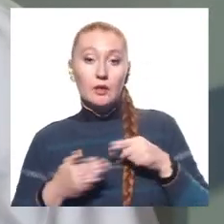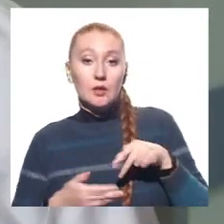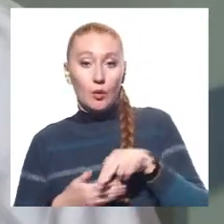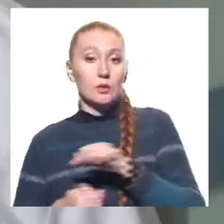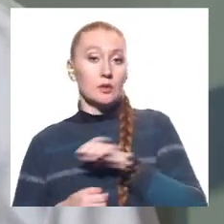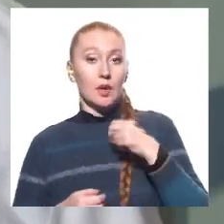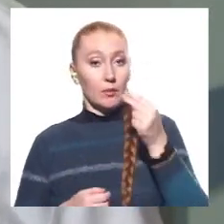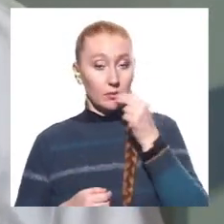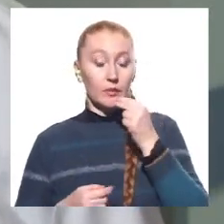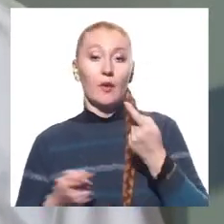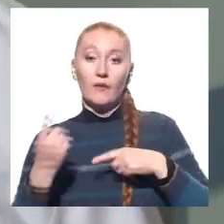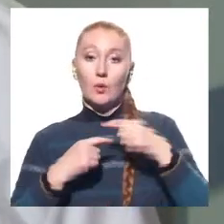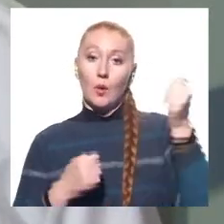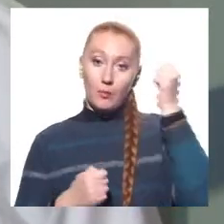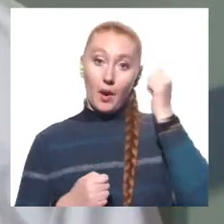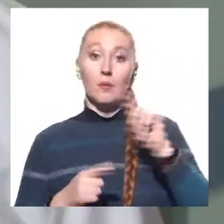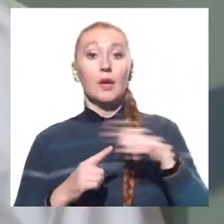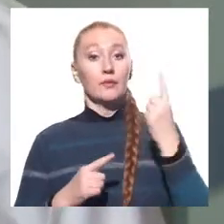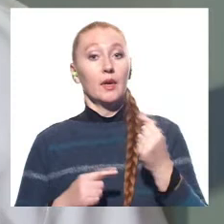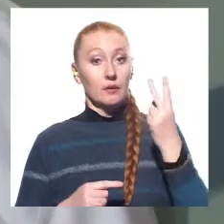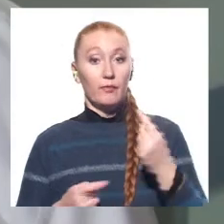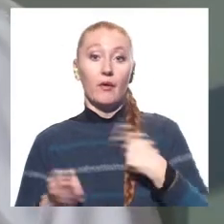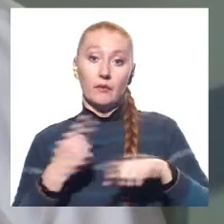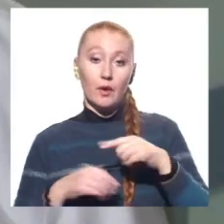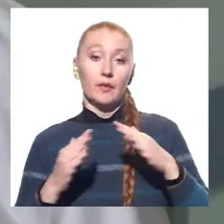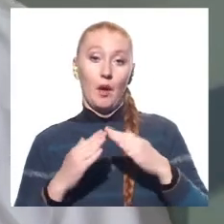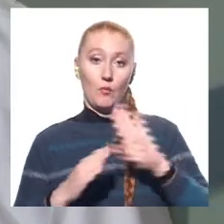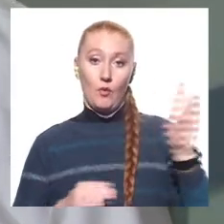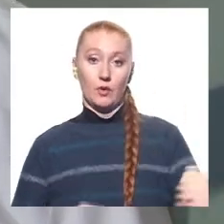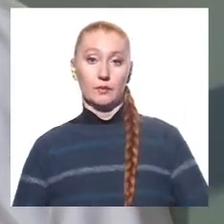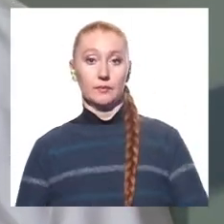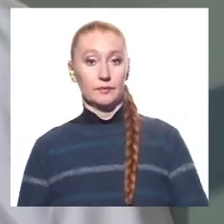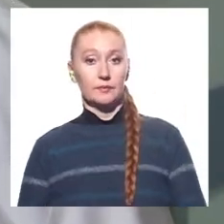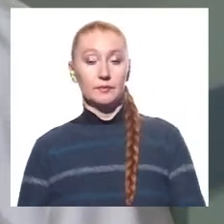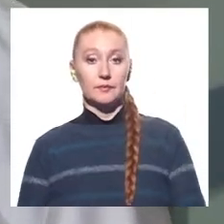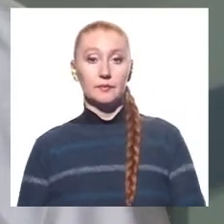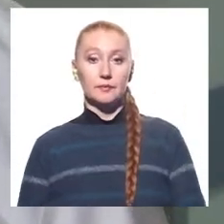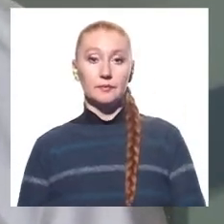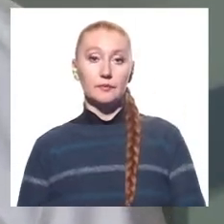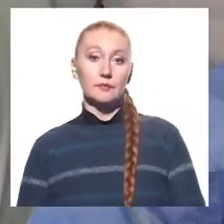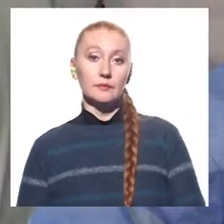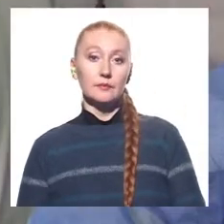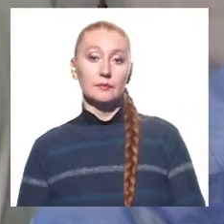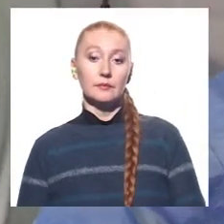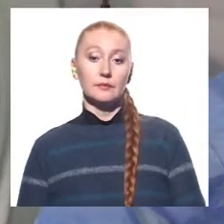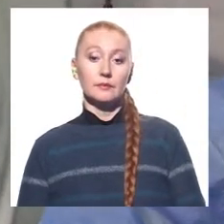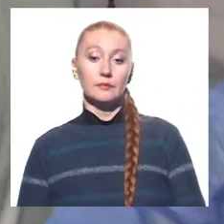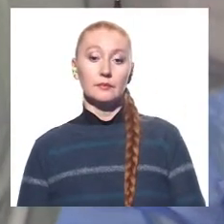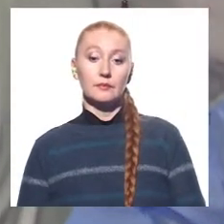Сам їсть, повернулася пам'ять. Через день-два зможе повернутися додому. Через день-два зможе вже уїхати додому.